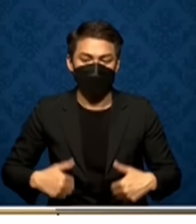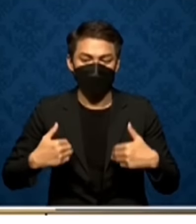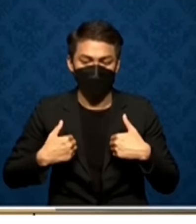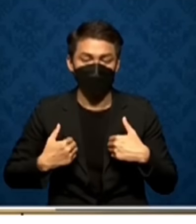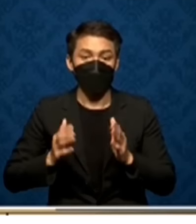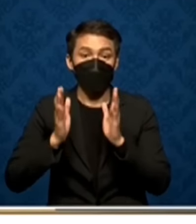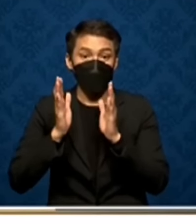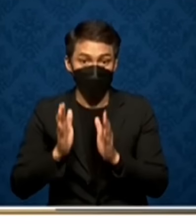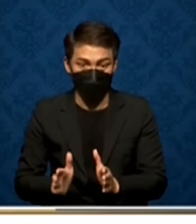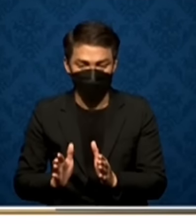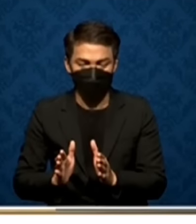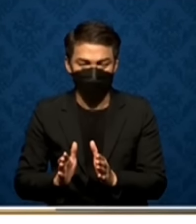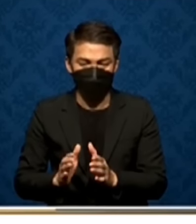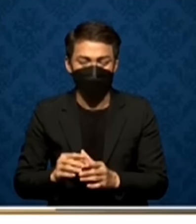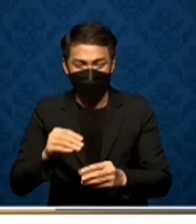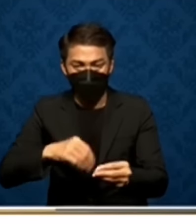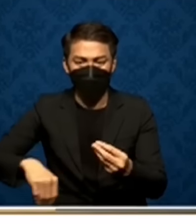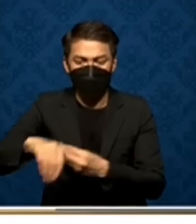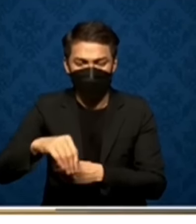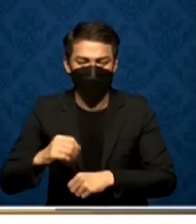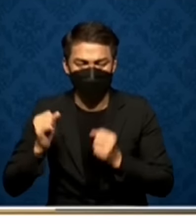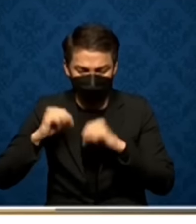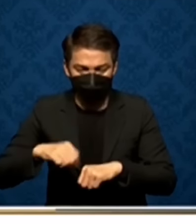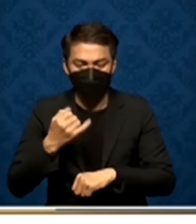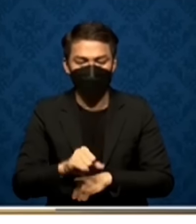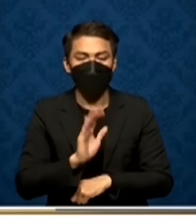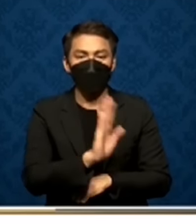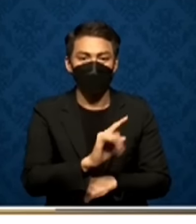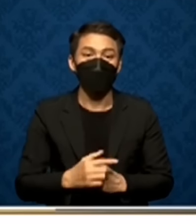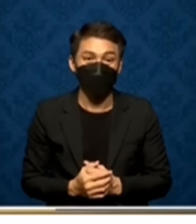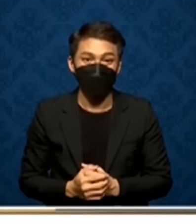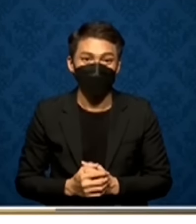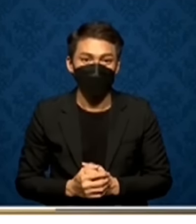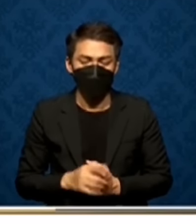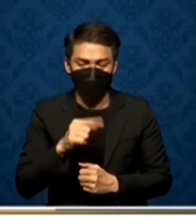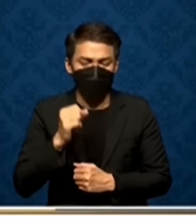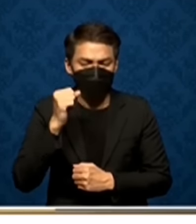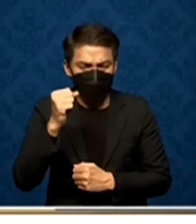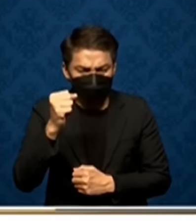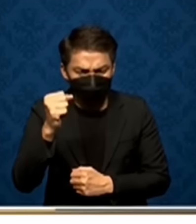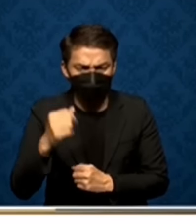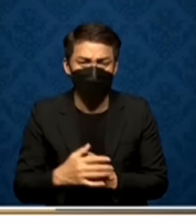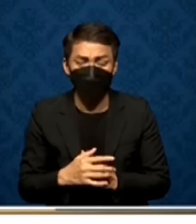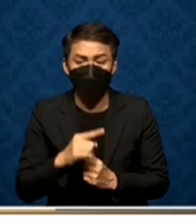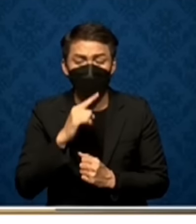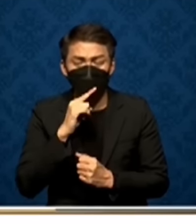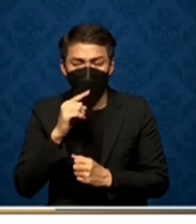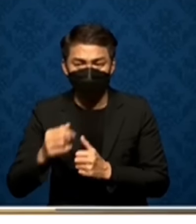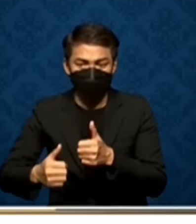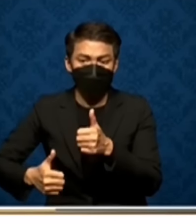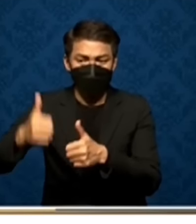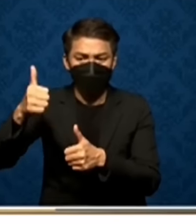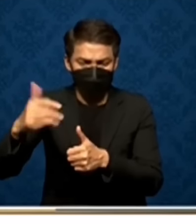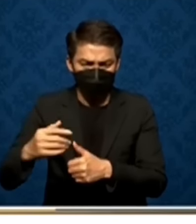แลกกับการตัดสินใจของท่านผิดทำไมท่านไม่สู้ให้สุดแล้วก็สู้ไปเพราะว่าถึงเขาชนะเราก็มาใช้ศาลป